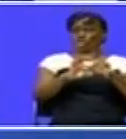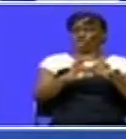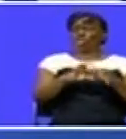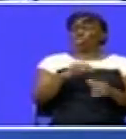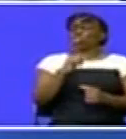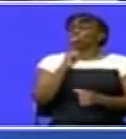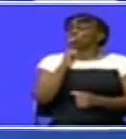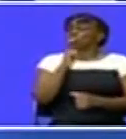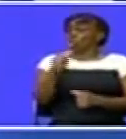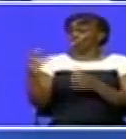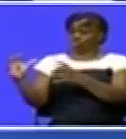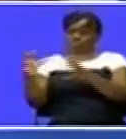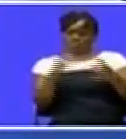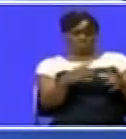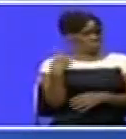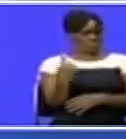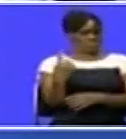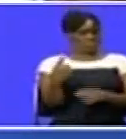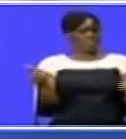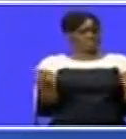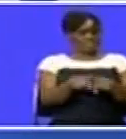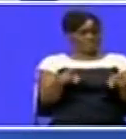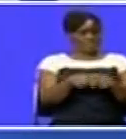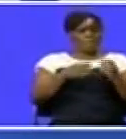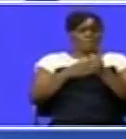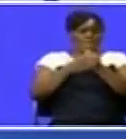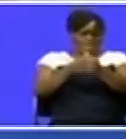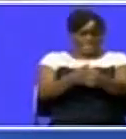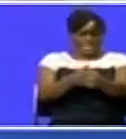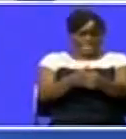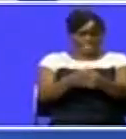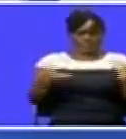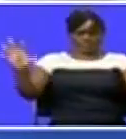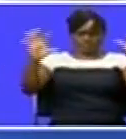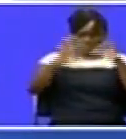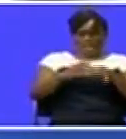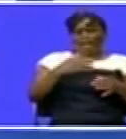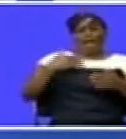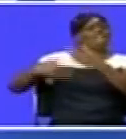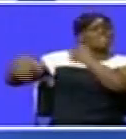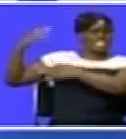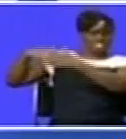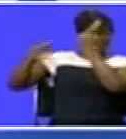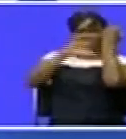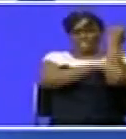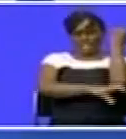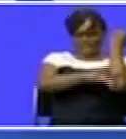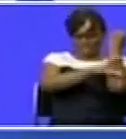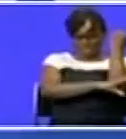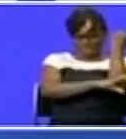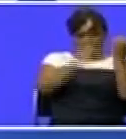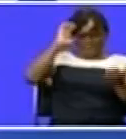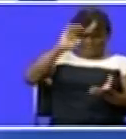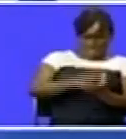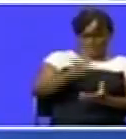tu na vyama, lakini wanaongoza vyama hivi wana historia nchi hii.